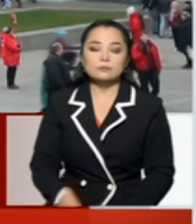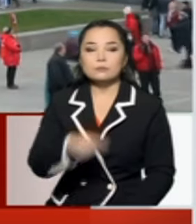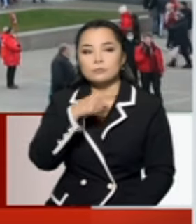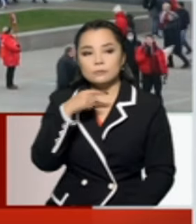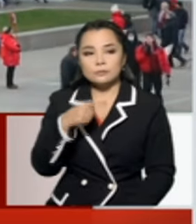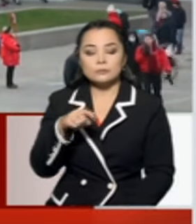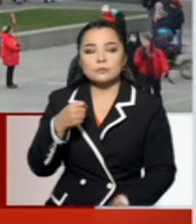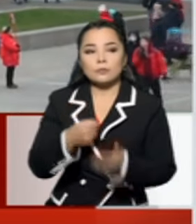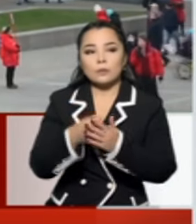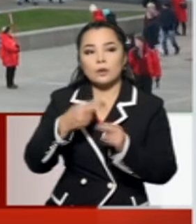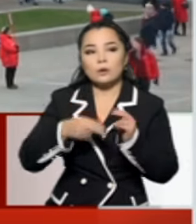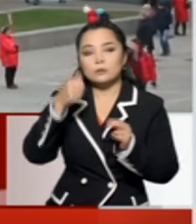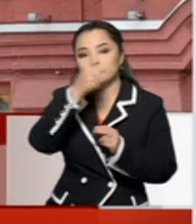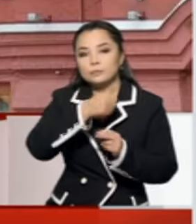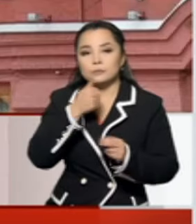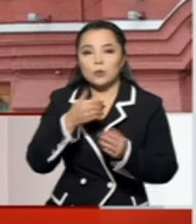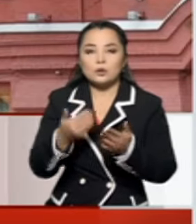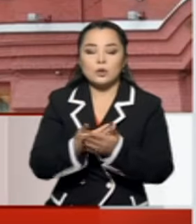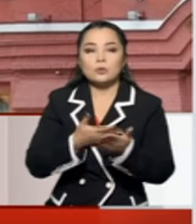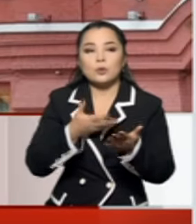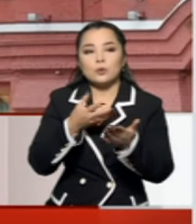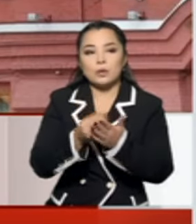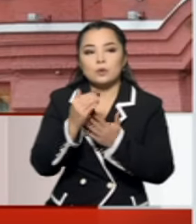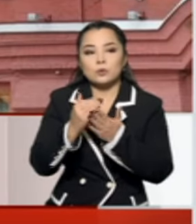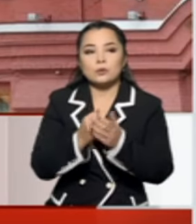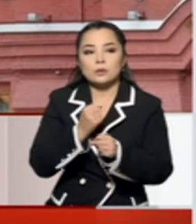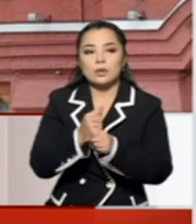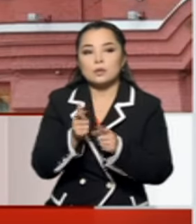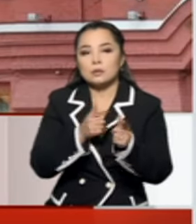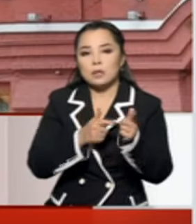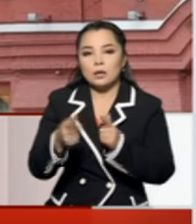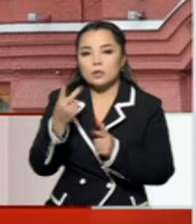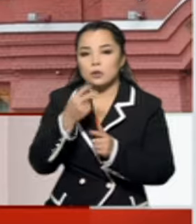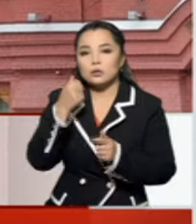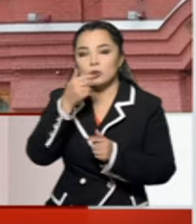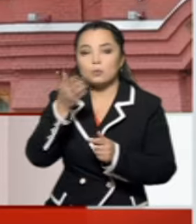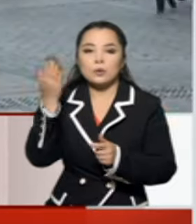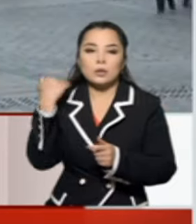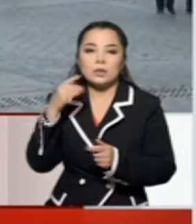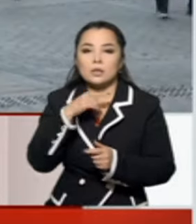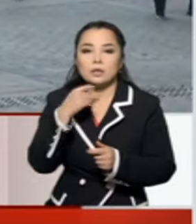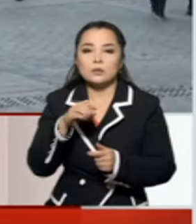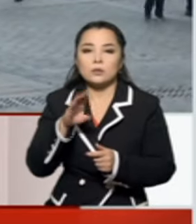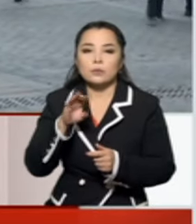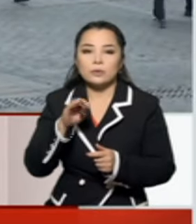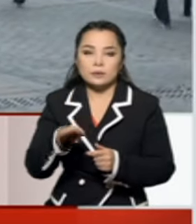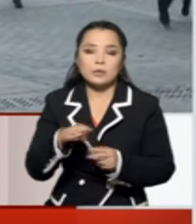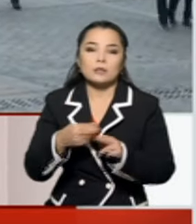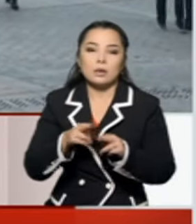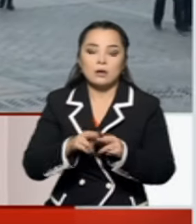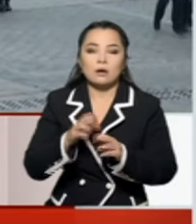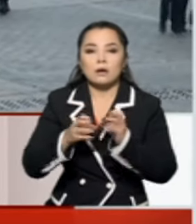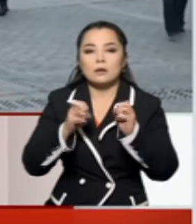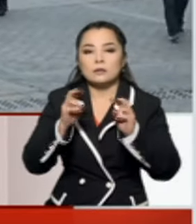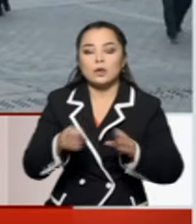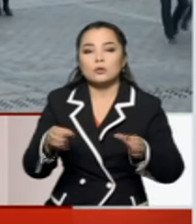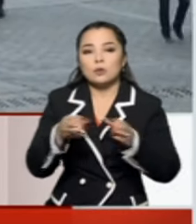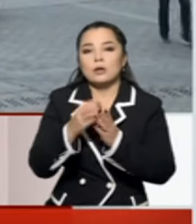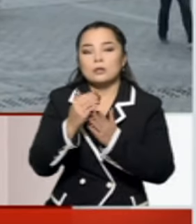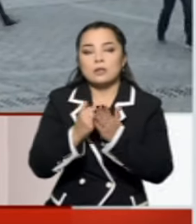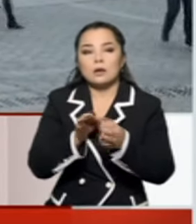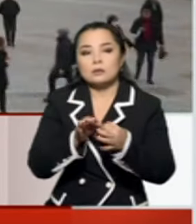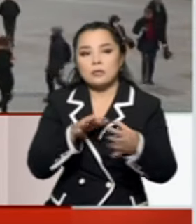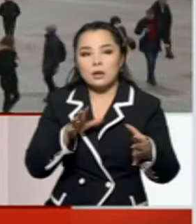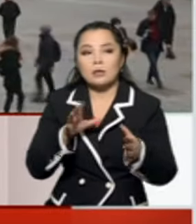Ресейде жыл соңына дейін жаңа төлем жүйесі іске қосылмақ. Осыдан 2 жыл бұрын Ресей Swift халықаралық төлем жүйесінен ажыратылған